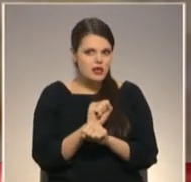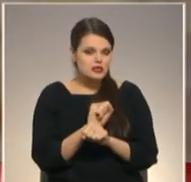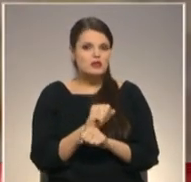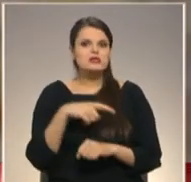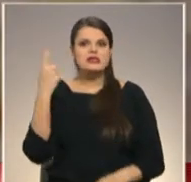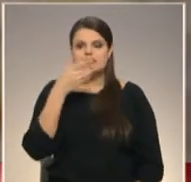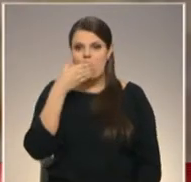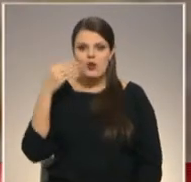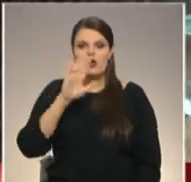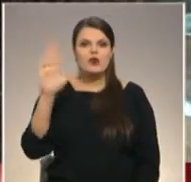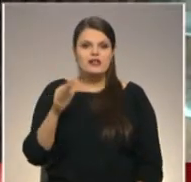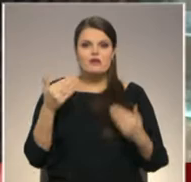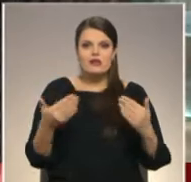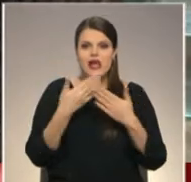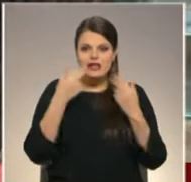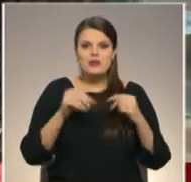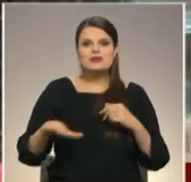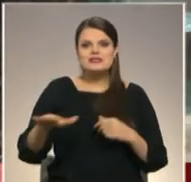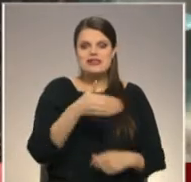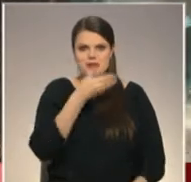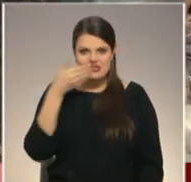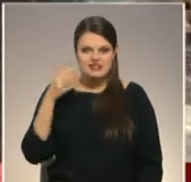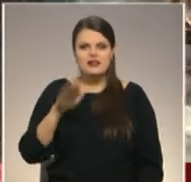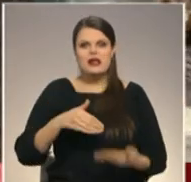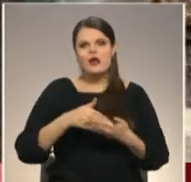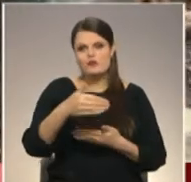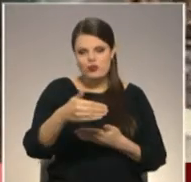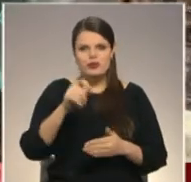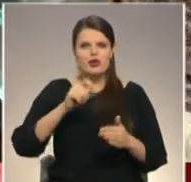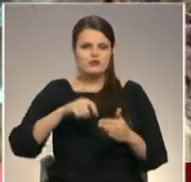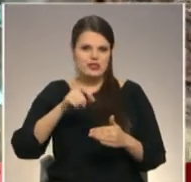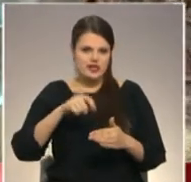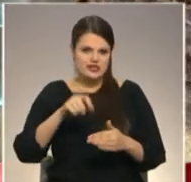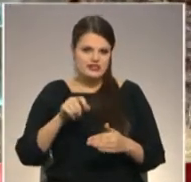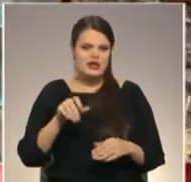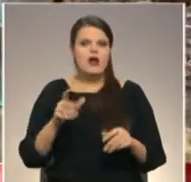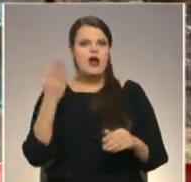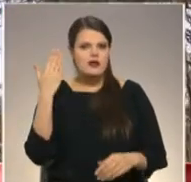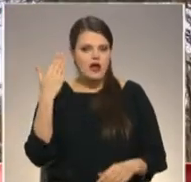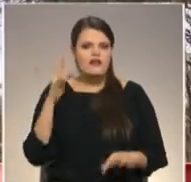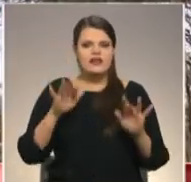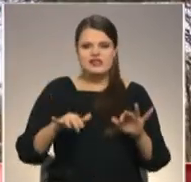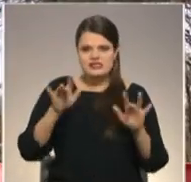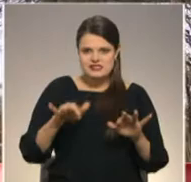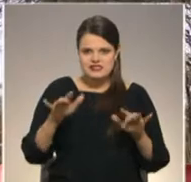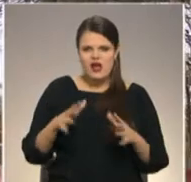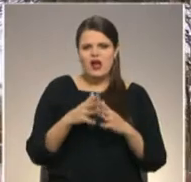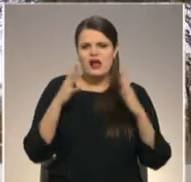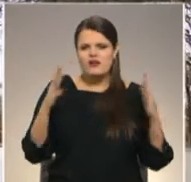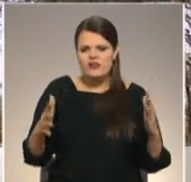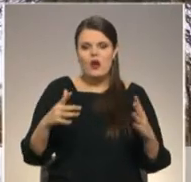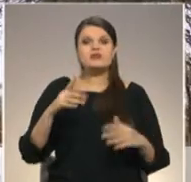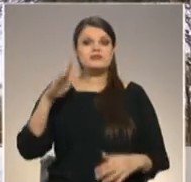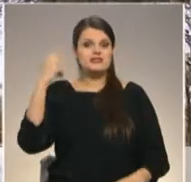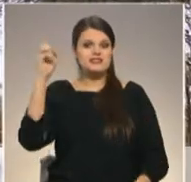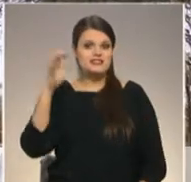gan saulaino dienu šobrīd nav, zeme ir pietiekami silta, lai turpinātu sulu tecināšanu. Kādreiz ir sniegs diezgan pulki un tad